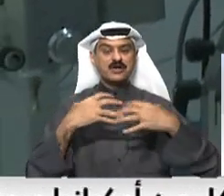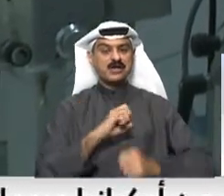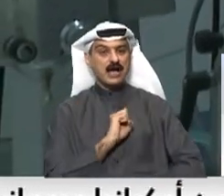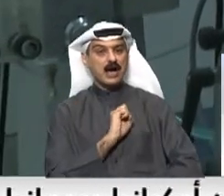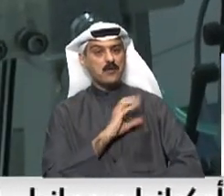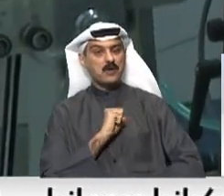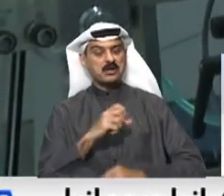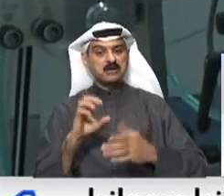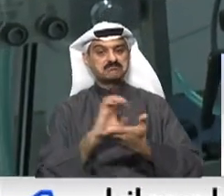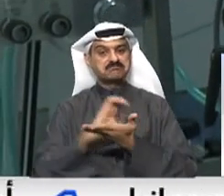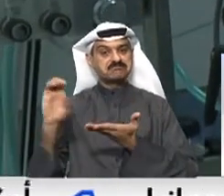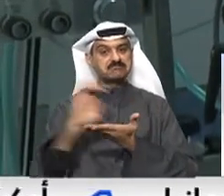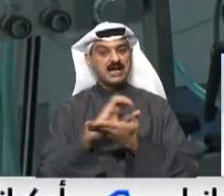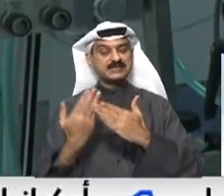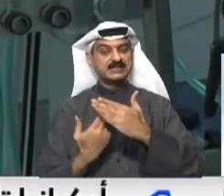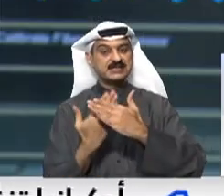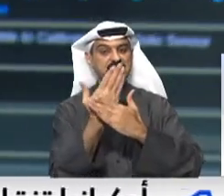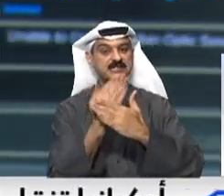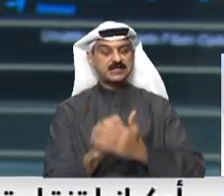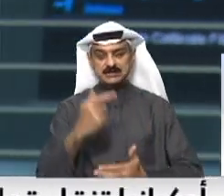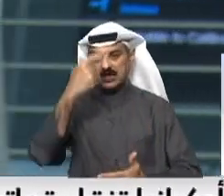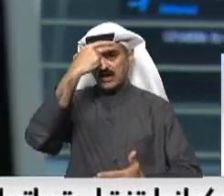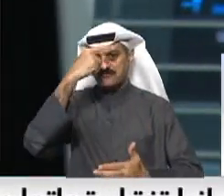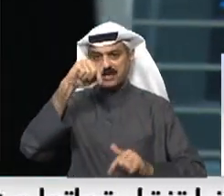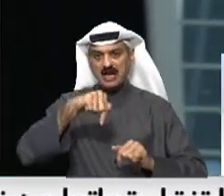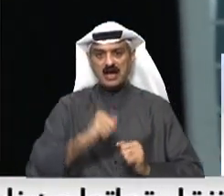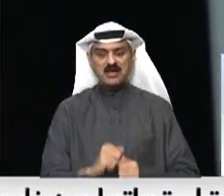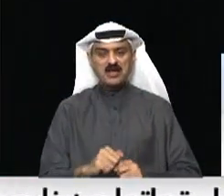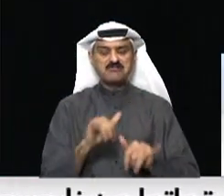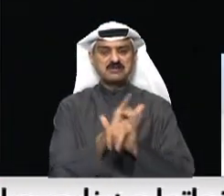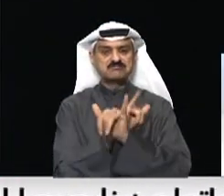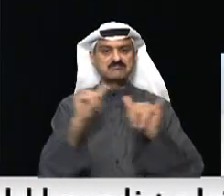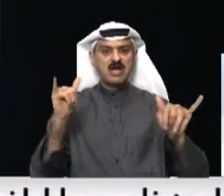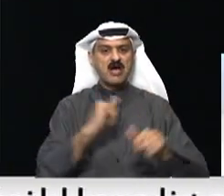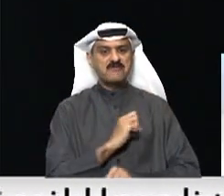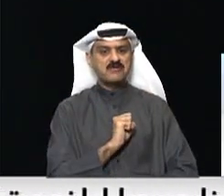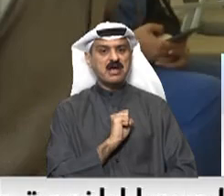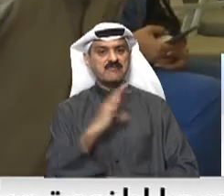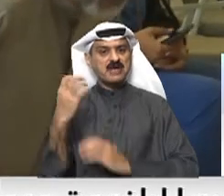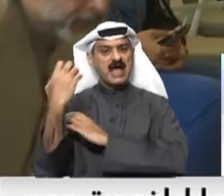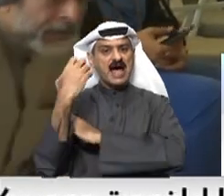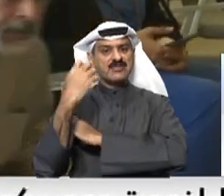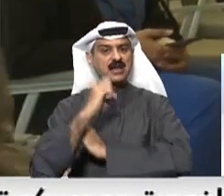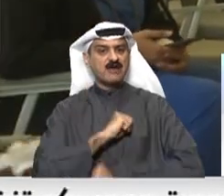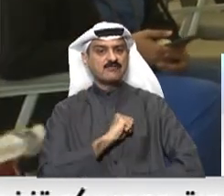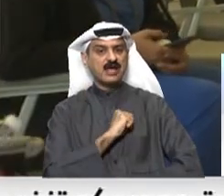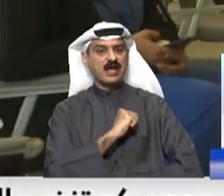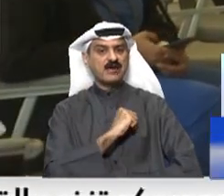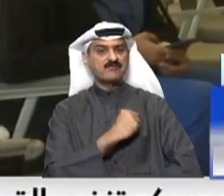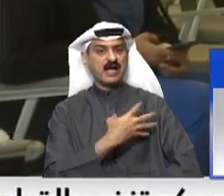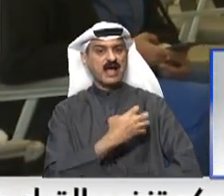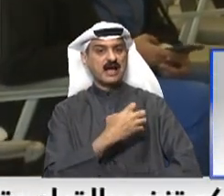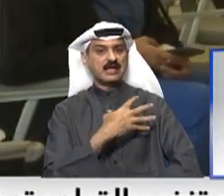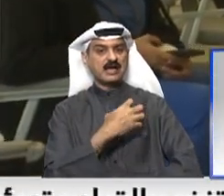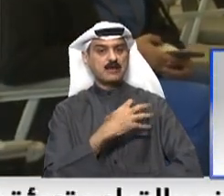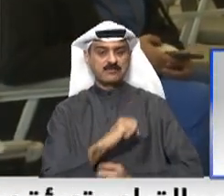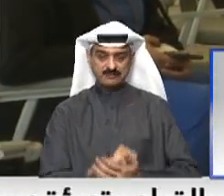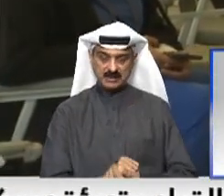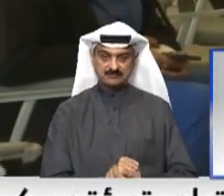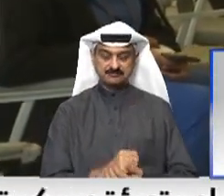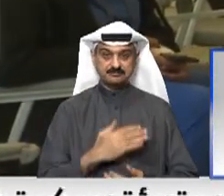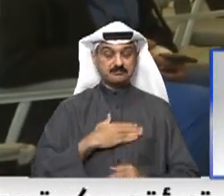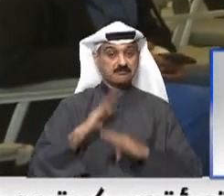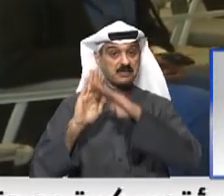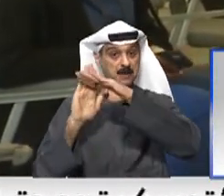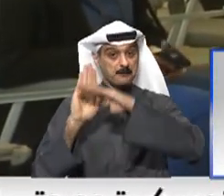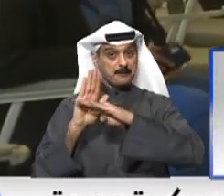أجهزة مضخة القلب لمرضى يعانون من فشل شديد في عضلة القلب. أحد البرامج الكبيرة اللي احنا شغالين فيها مستشفى الصدري